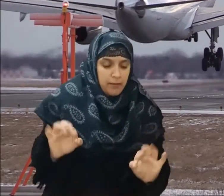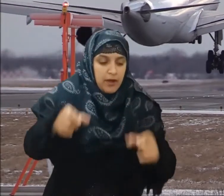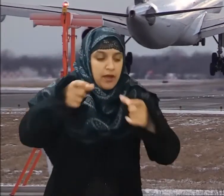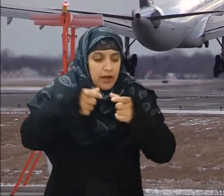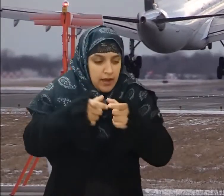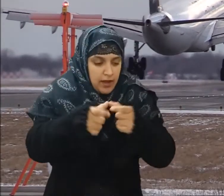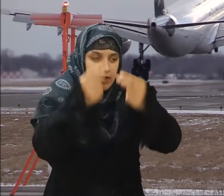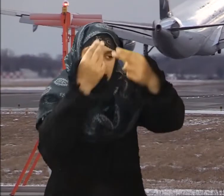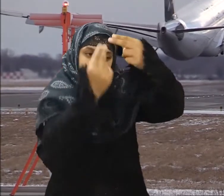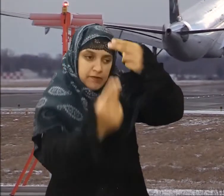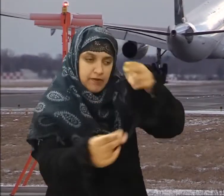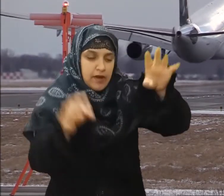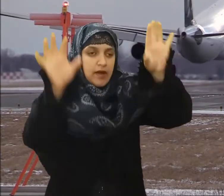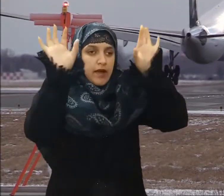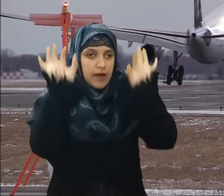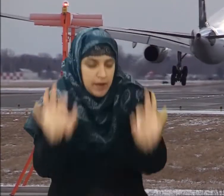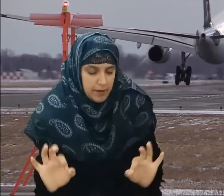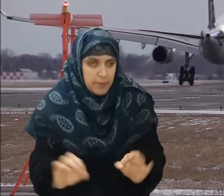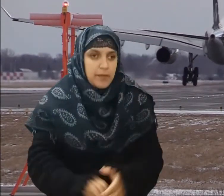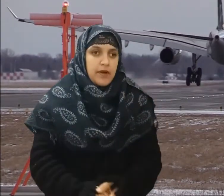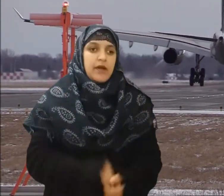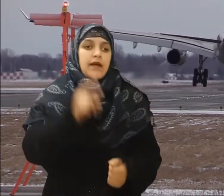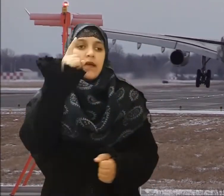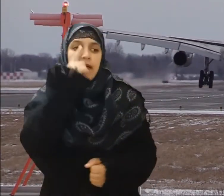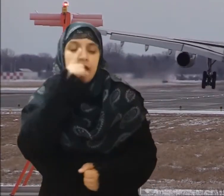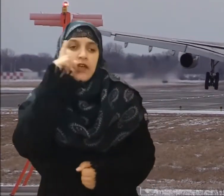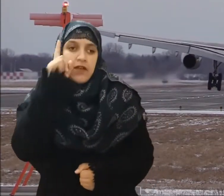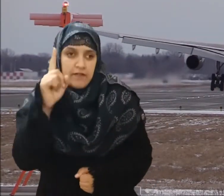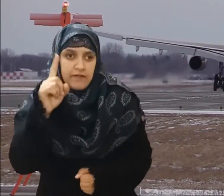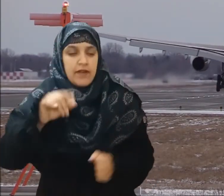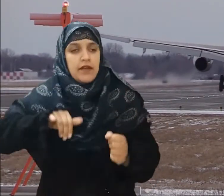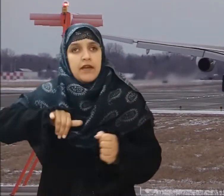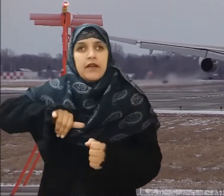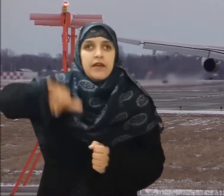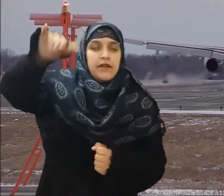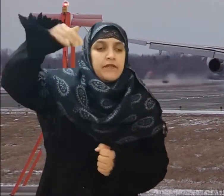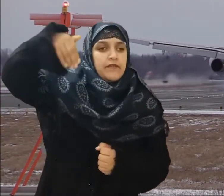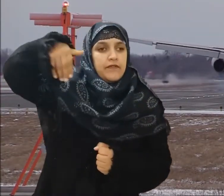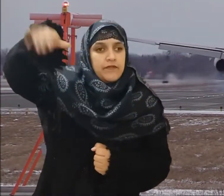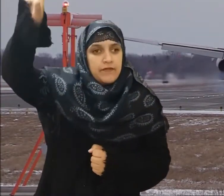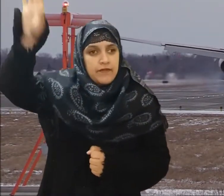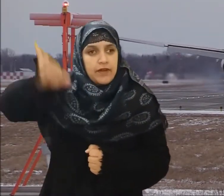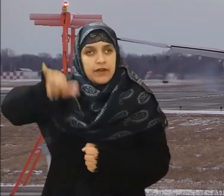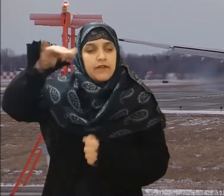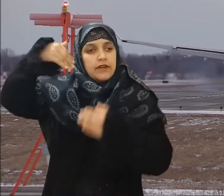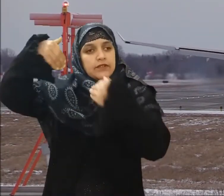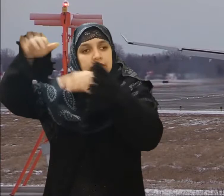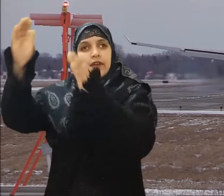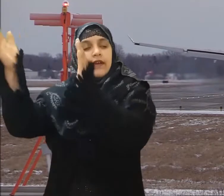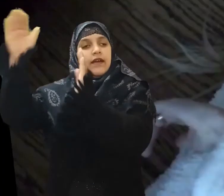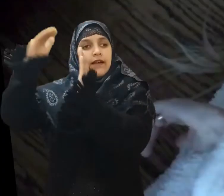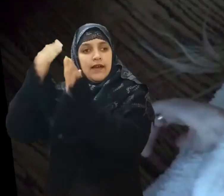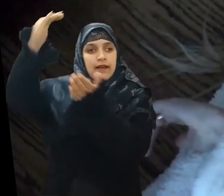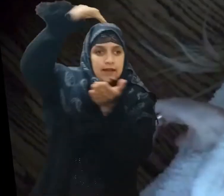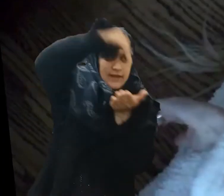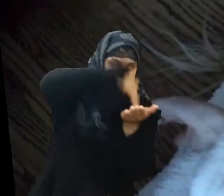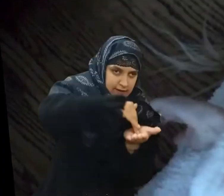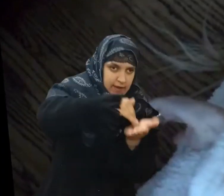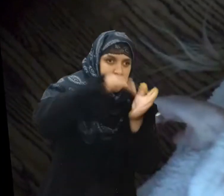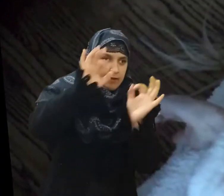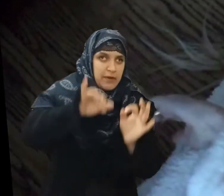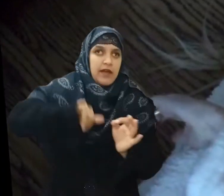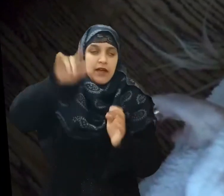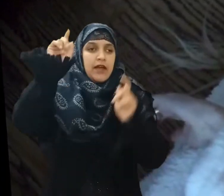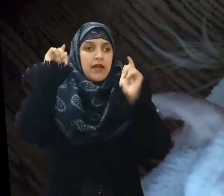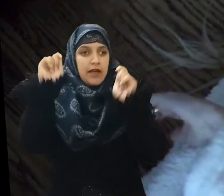عورت اپنے بزنس ٹرپ سے ہانگ کانگ سے واپس US آتی ہے۔ گھر پہنچنے کے ایک دن بعد اس کو تیز بخار ہو